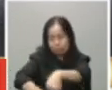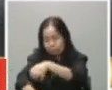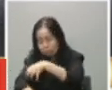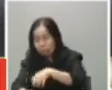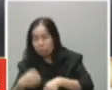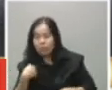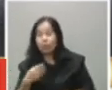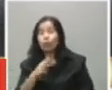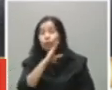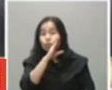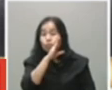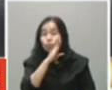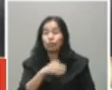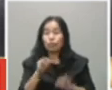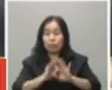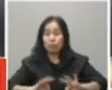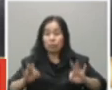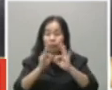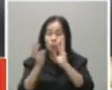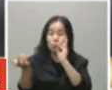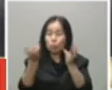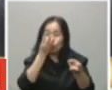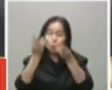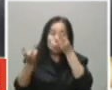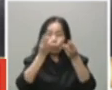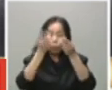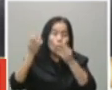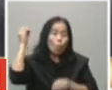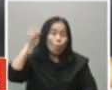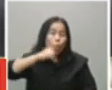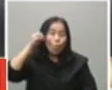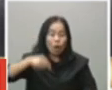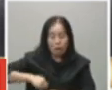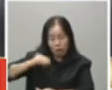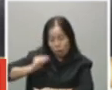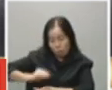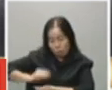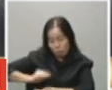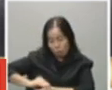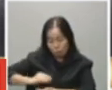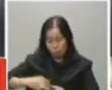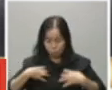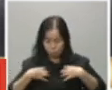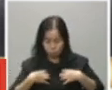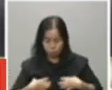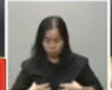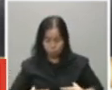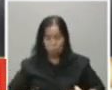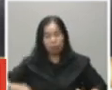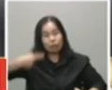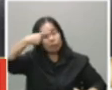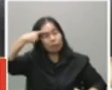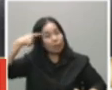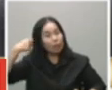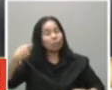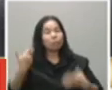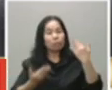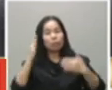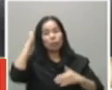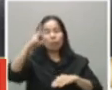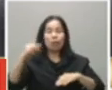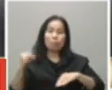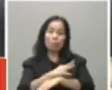ไปทุกวันเนี่ยเสี่ยงต่อการเป็นโรคปอดเรื้อรังหรือว่าแย่ไปกว่านั้นคืออาจจะเป็นมะเร็งปอด